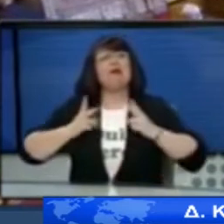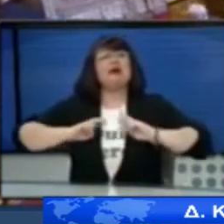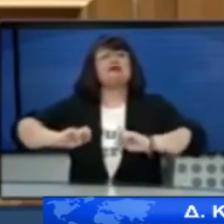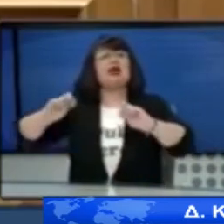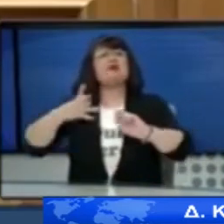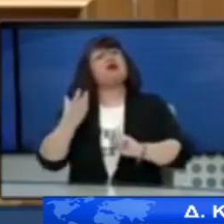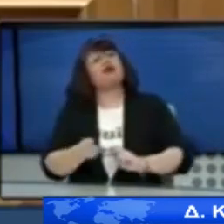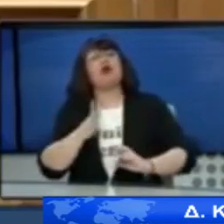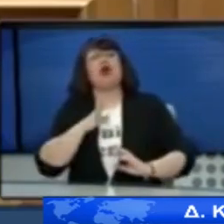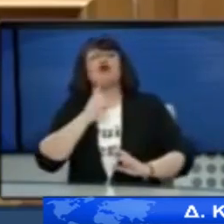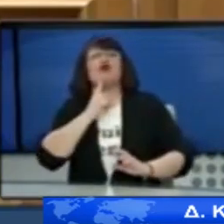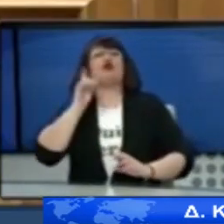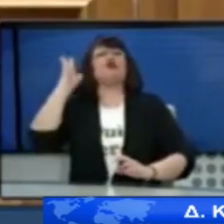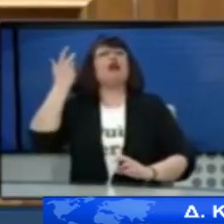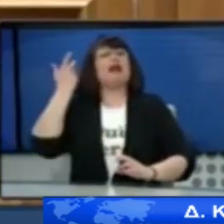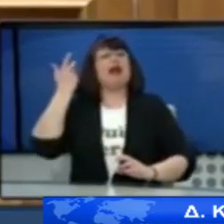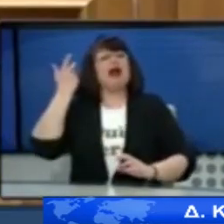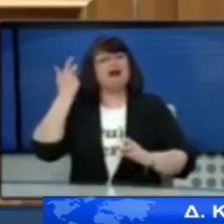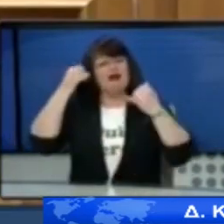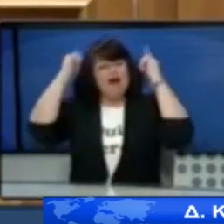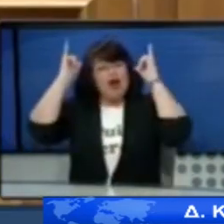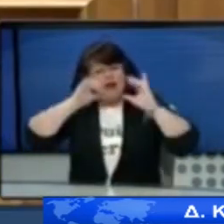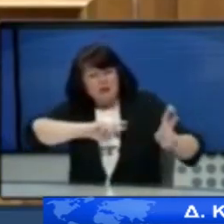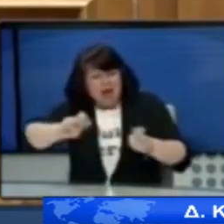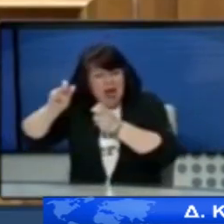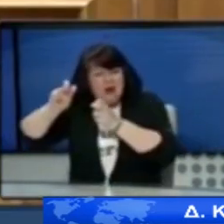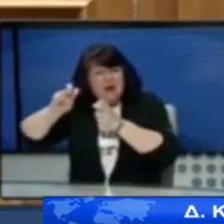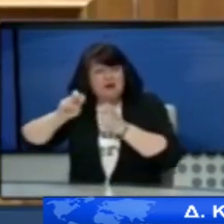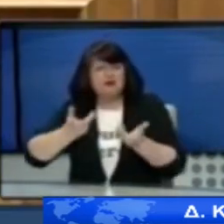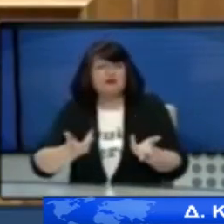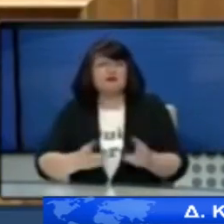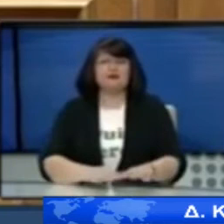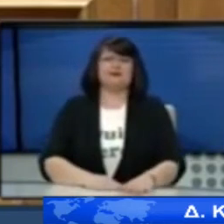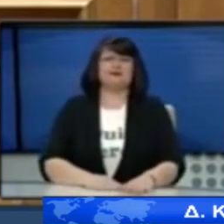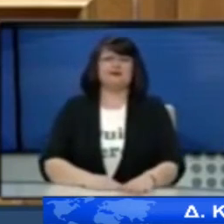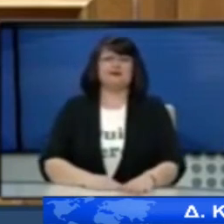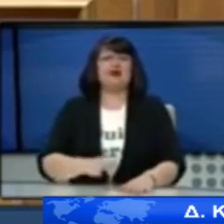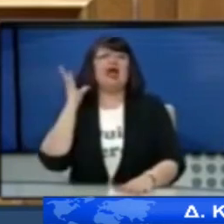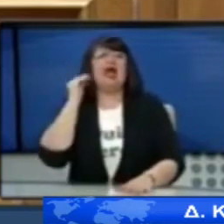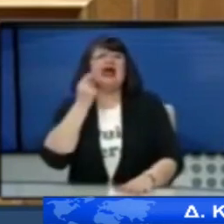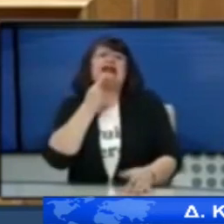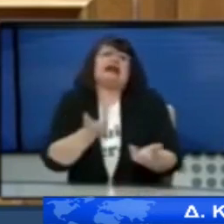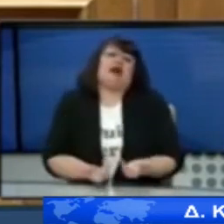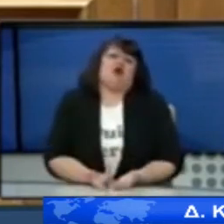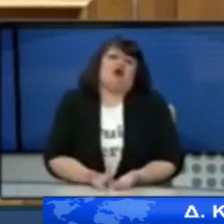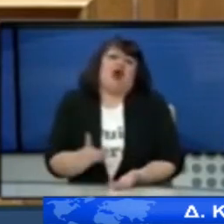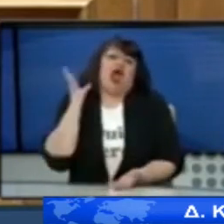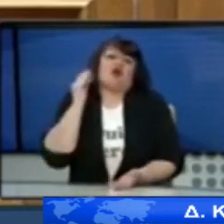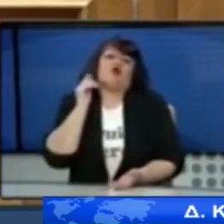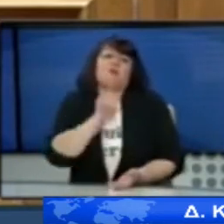Μητσοτάκη στη σημερινή συζήτηση να κάνει απολογισμό του κυβερνητικού έργου για την κοινωνική